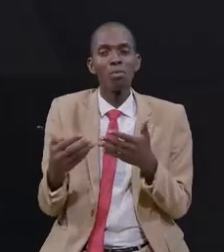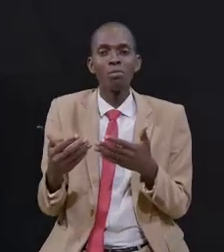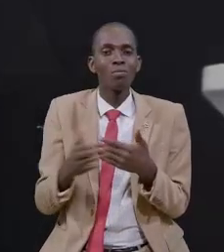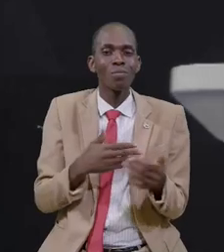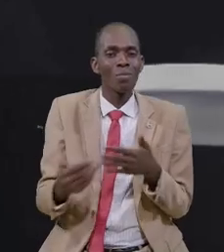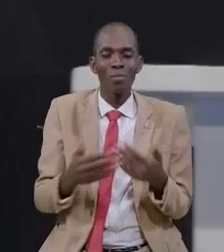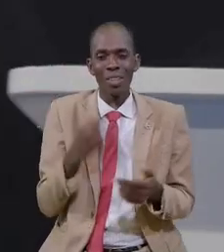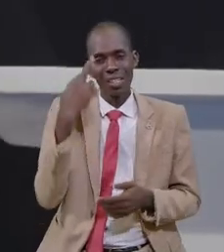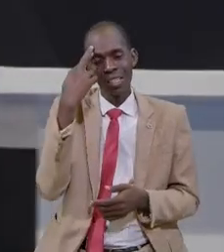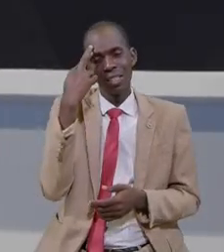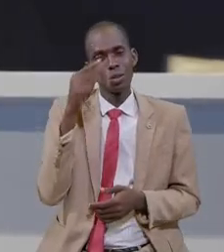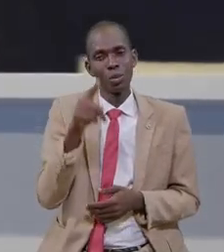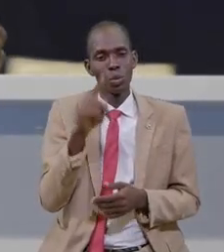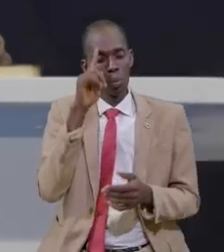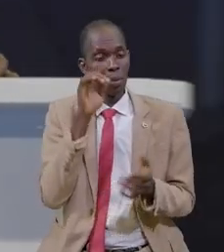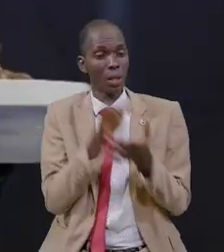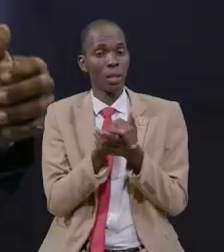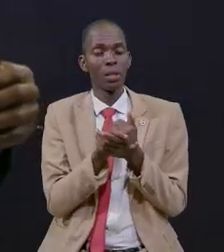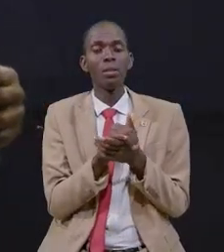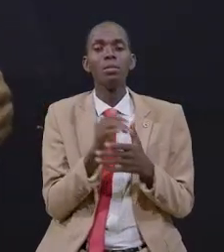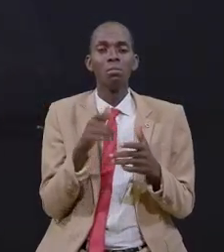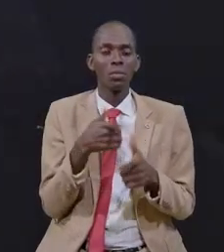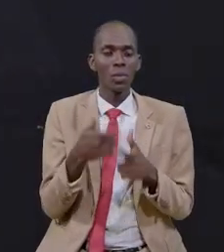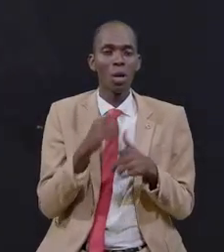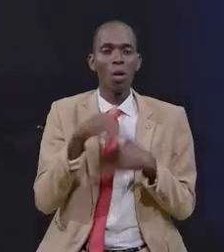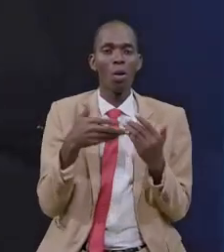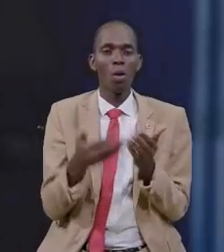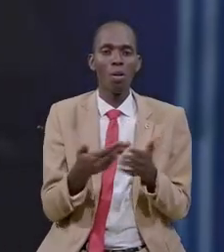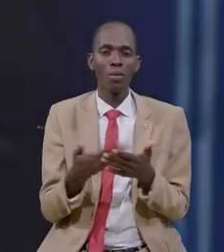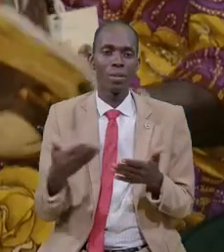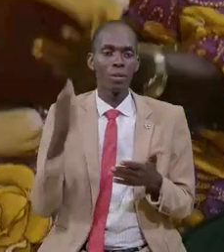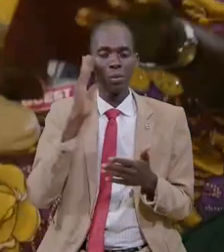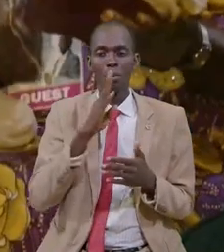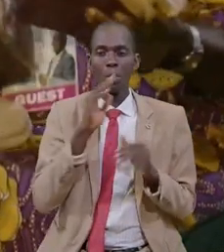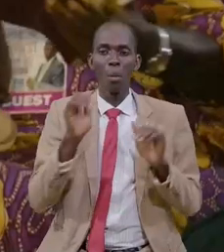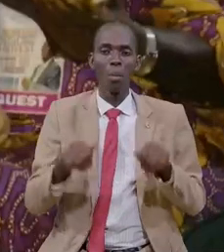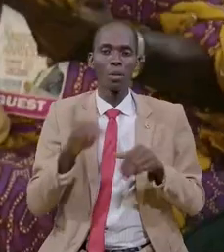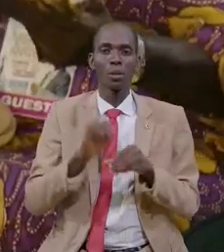quelle que soit la raison pour laquelle tu crois, tout est possible dans ta vie.